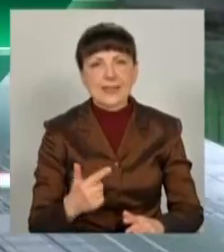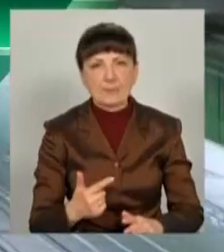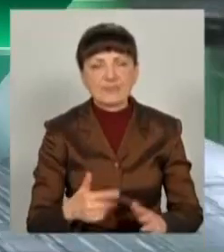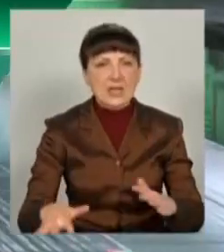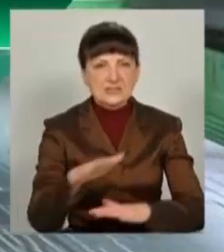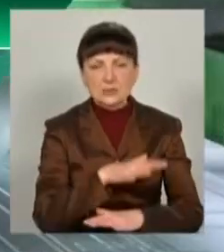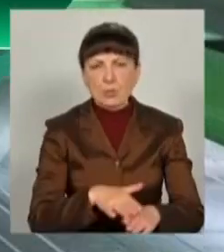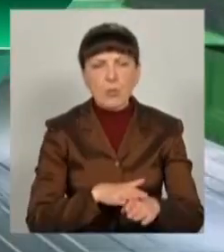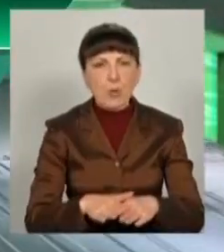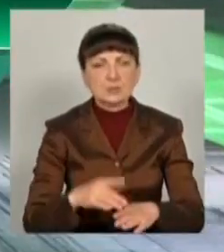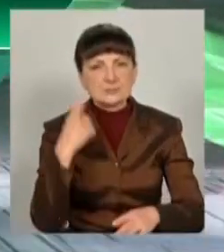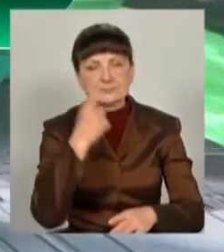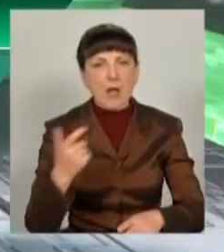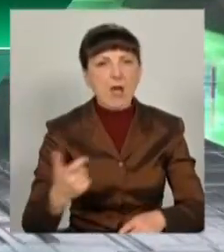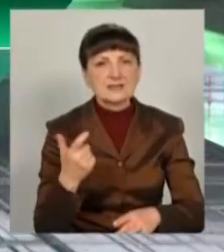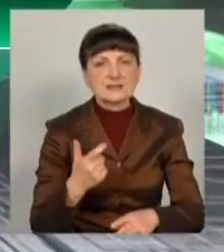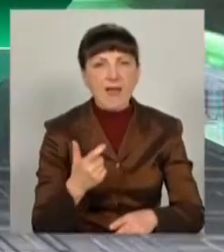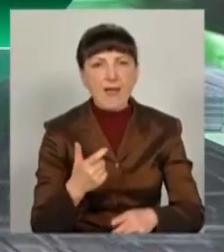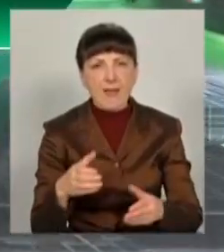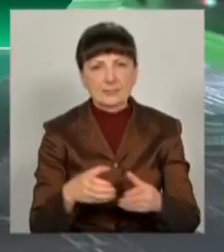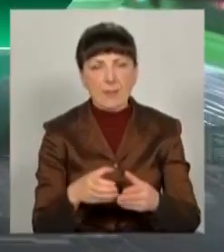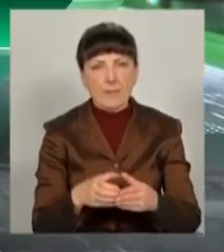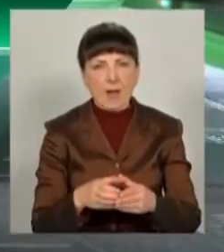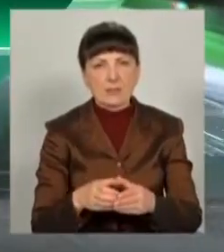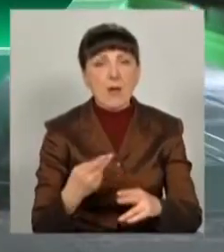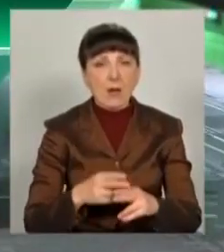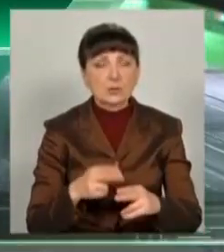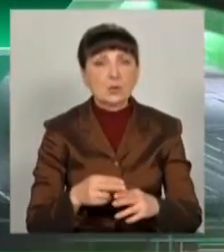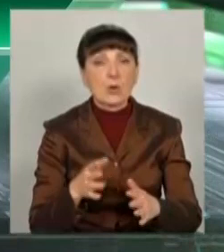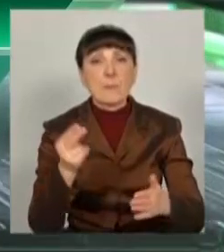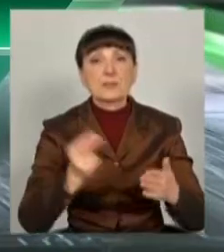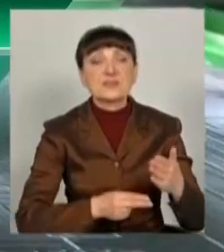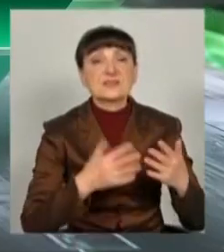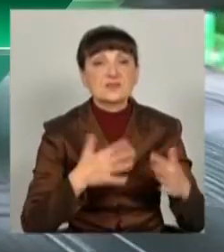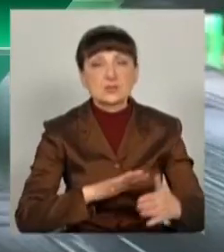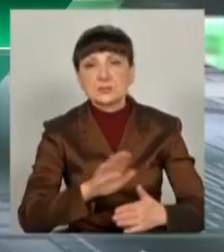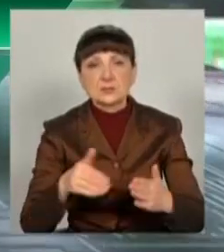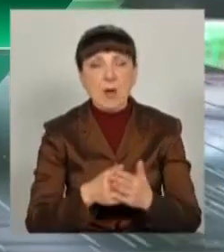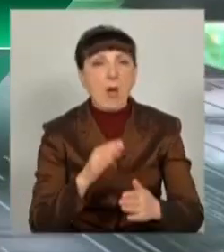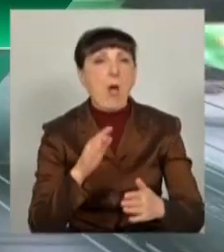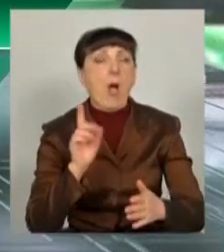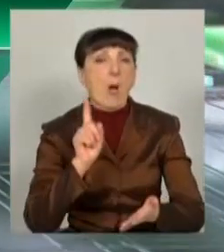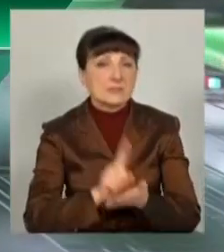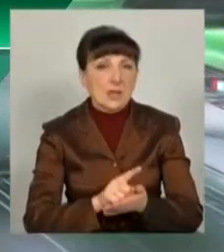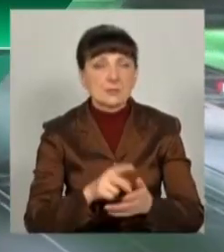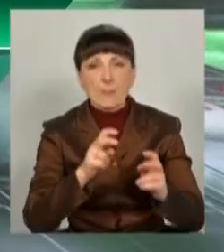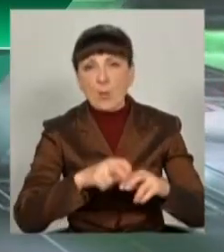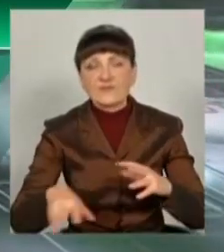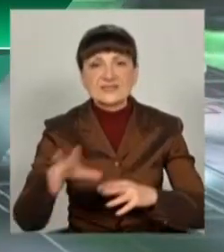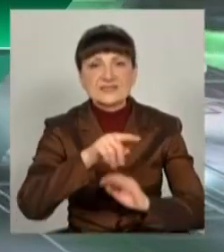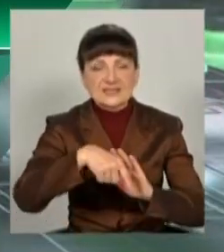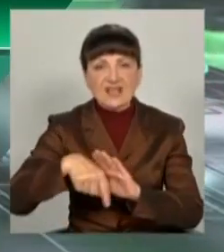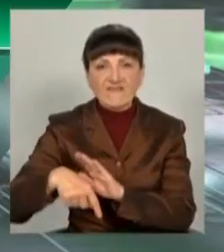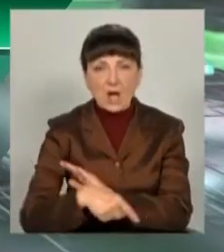территория полностью принадлежит компании Gold tengry Estate которая со дня подписания договора обязуется проводить мониторинг всех